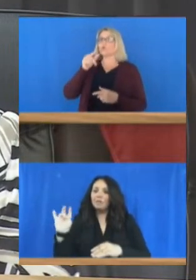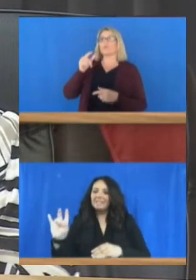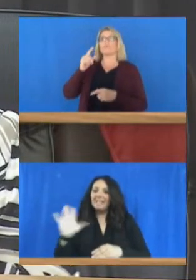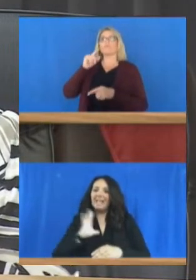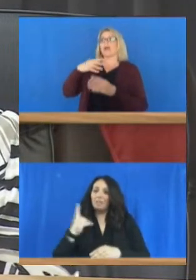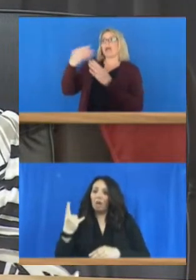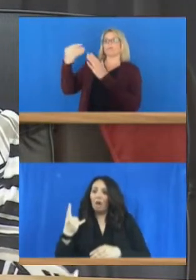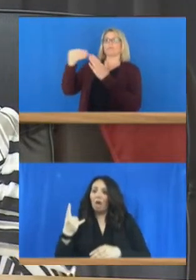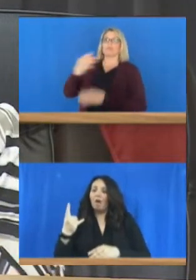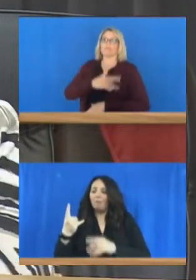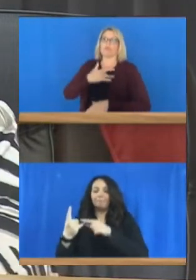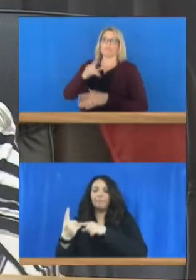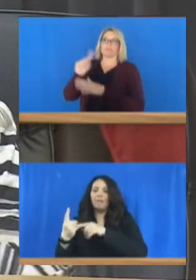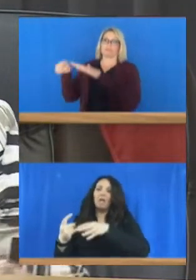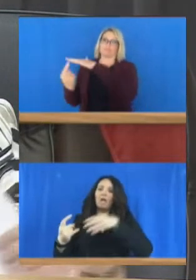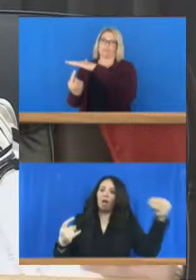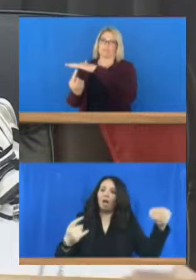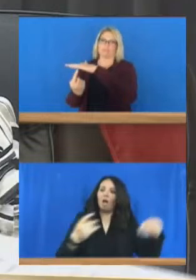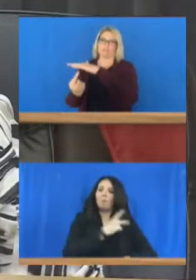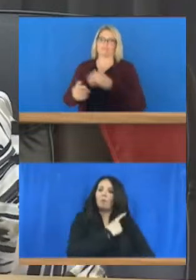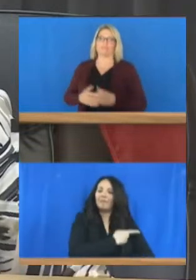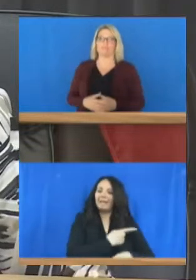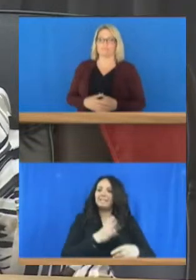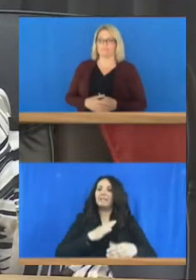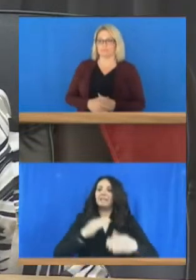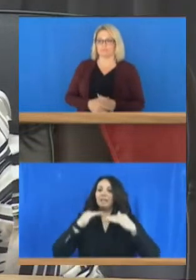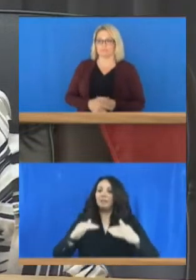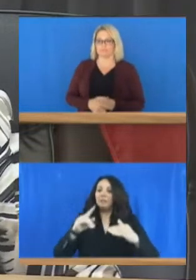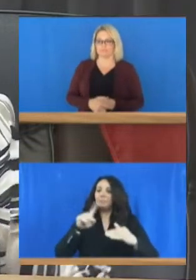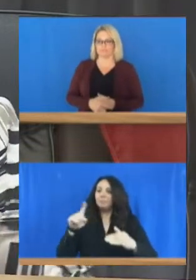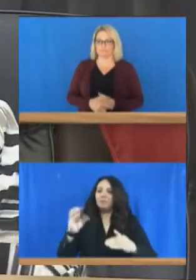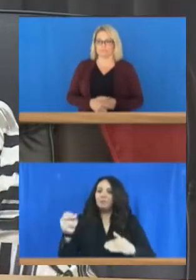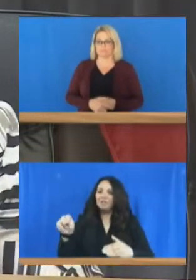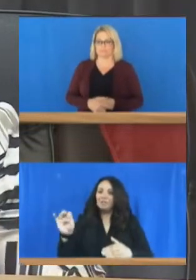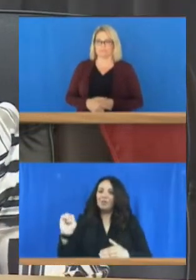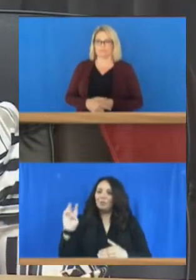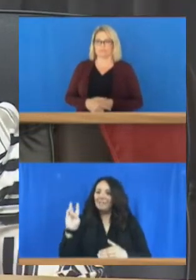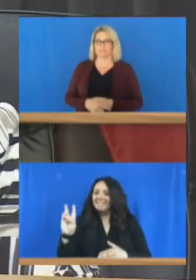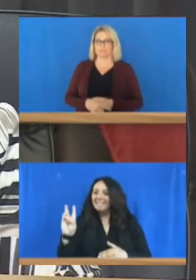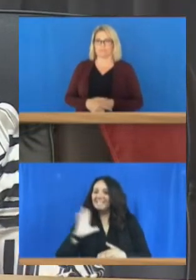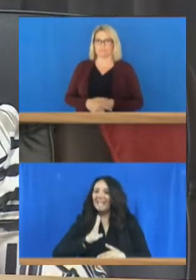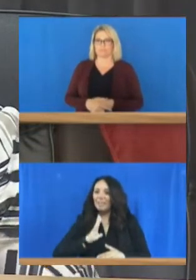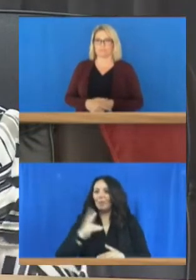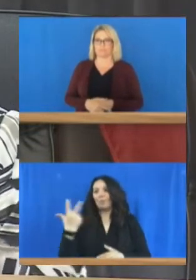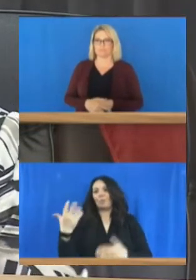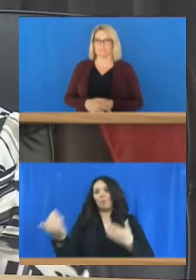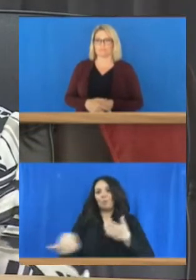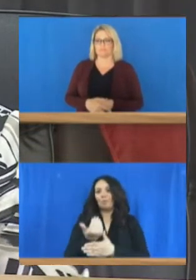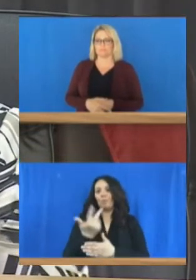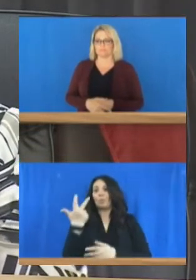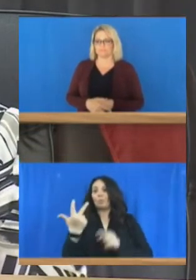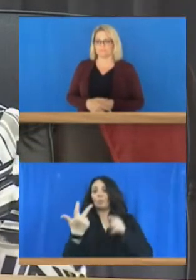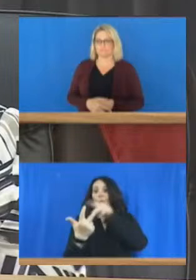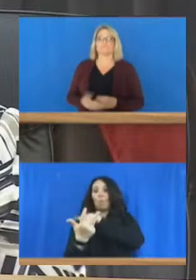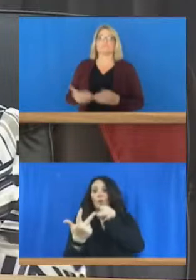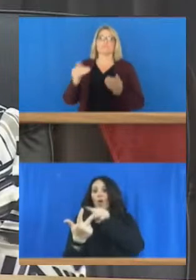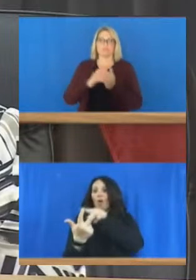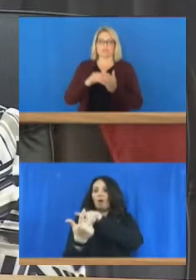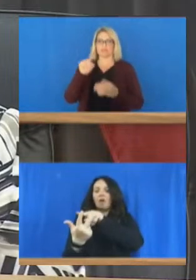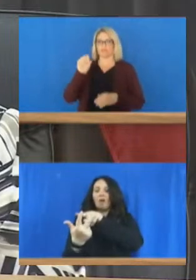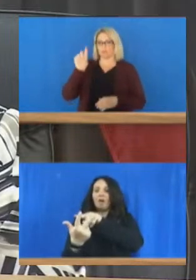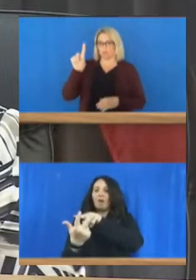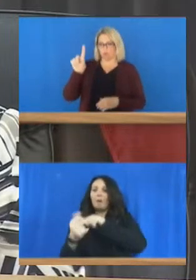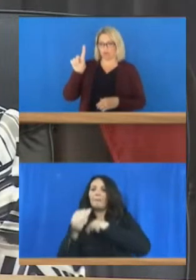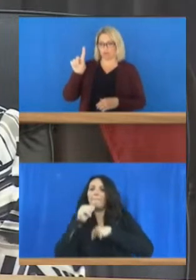dans la zone 4, soit la région d'Edmundston et de Grand-Sault. Il y a un nouveau cas dans la zone 5, soit la région de Campbellton-Restigouche, et un autre dans la